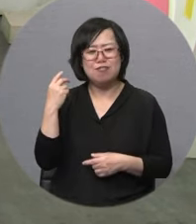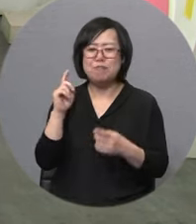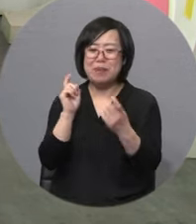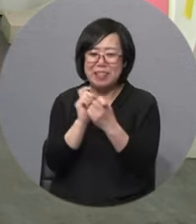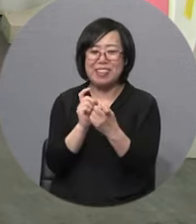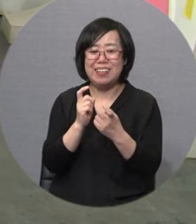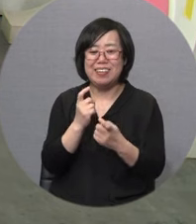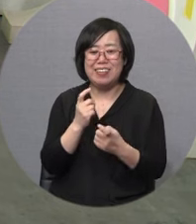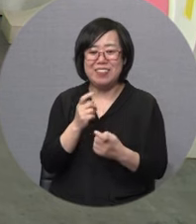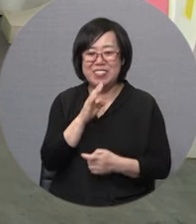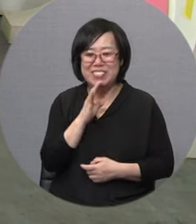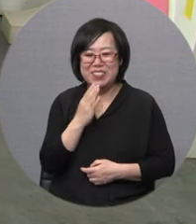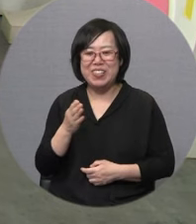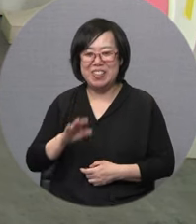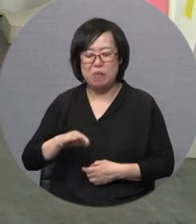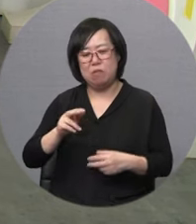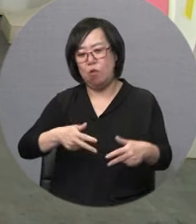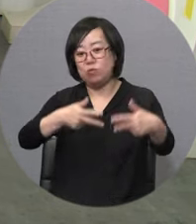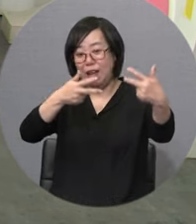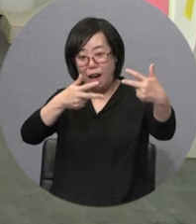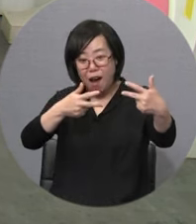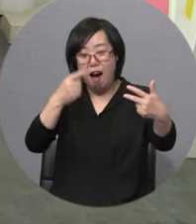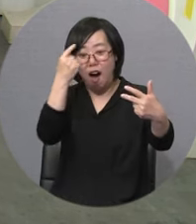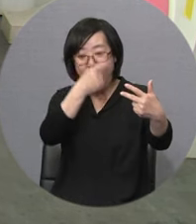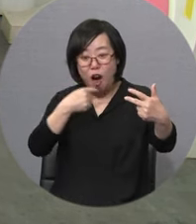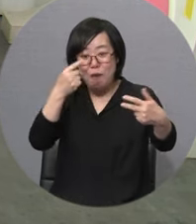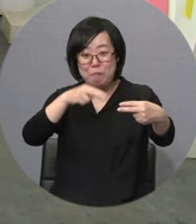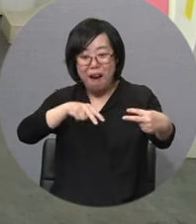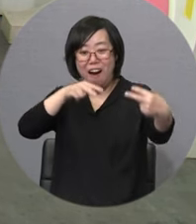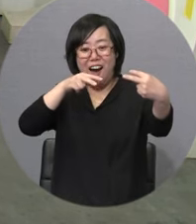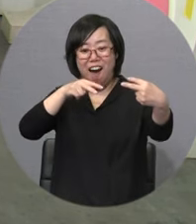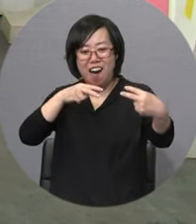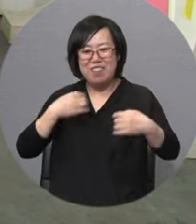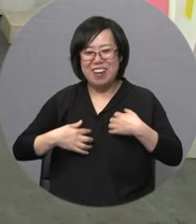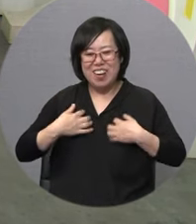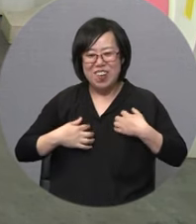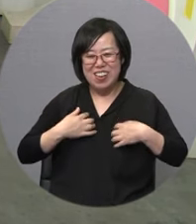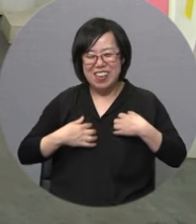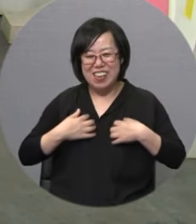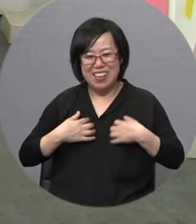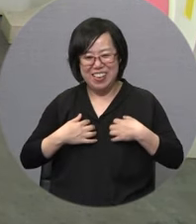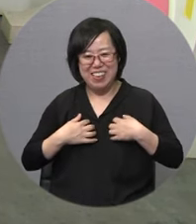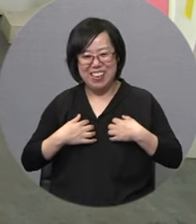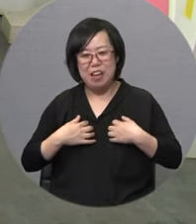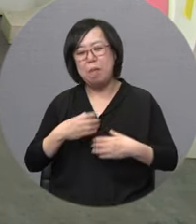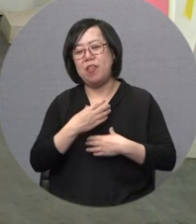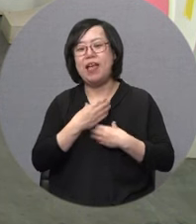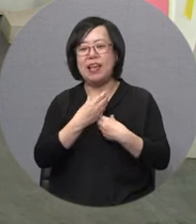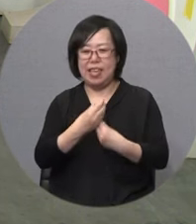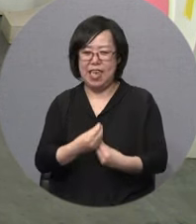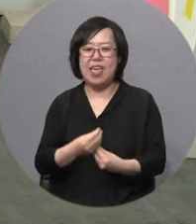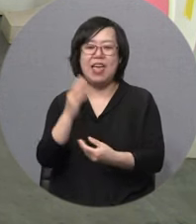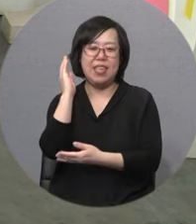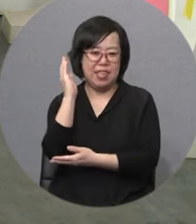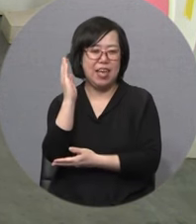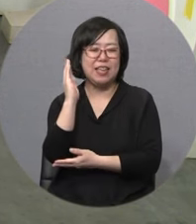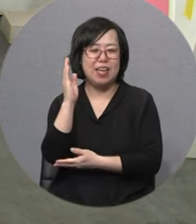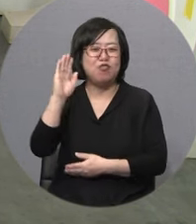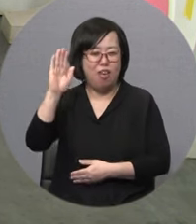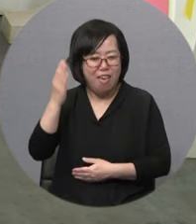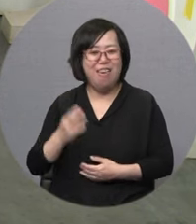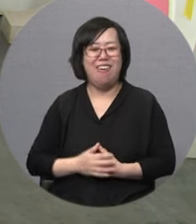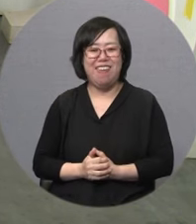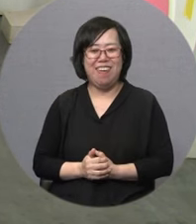이렇게 영상통으로 뵈니까 새롭네요. 예. 아이고 아니 그냥 예 형님 저 편하게 그냥 원도야 하고